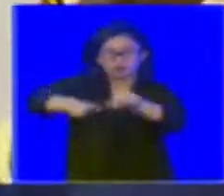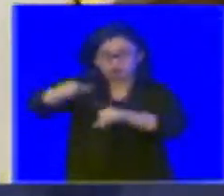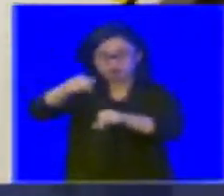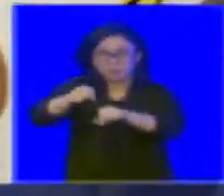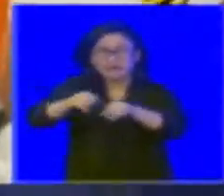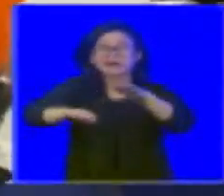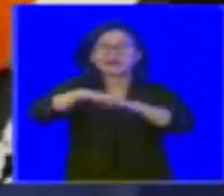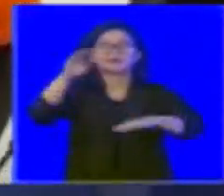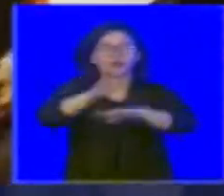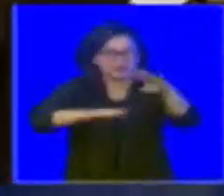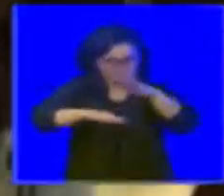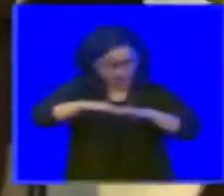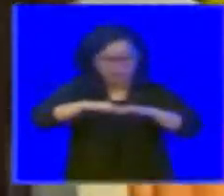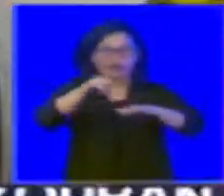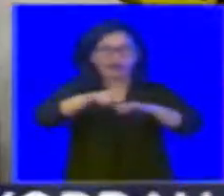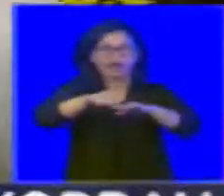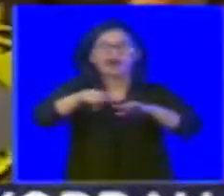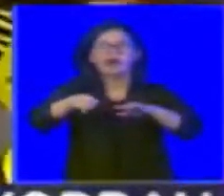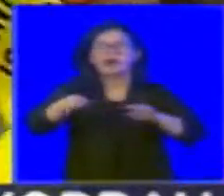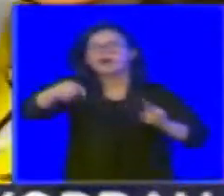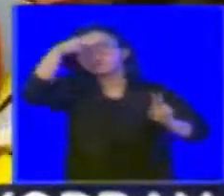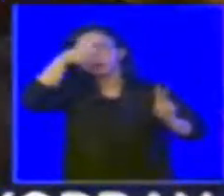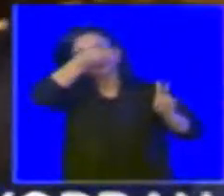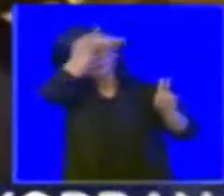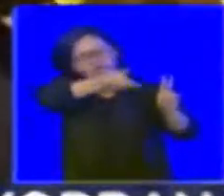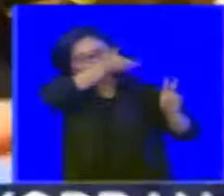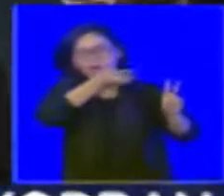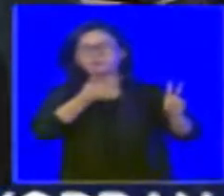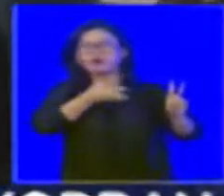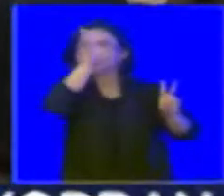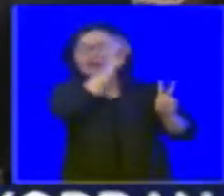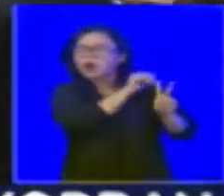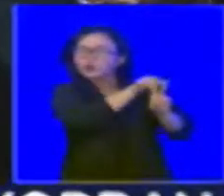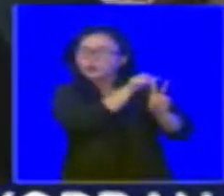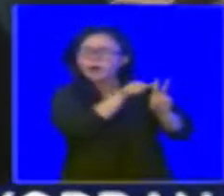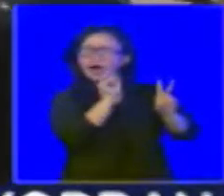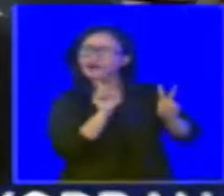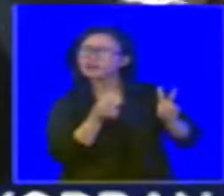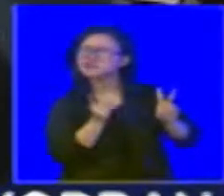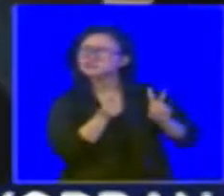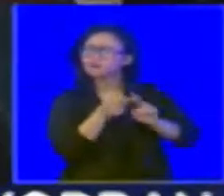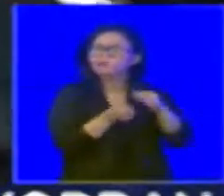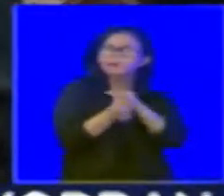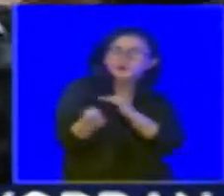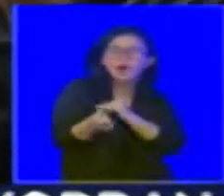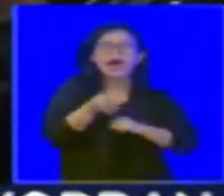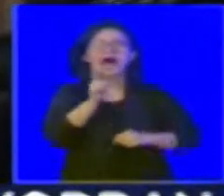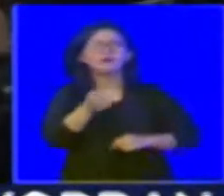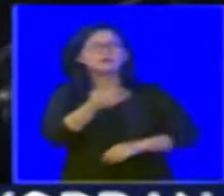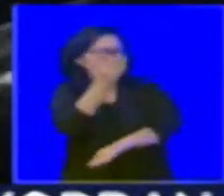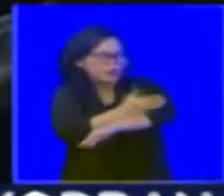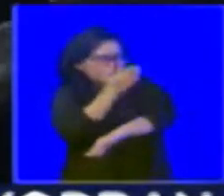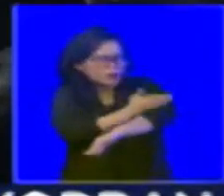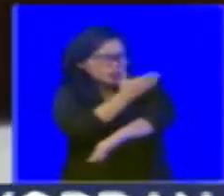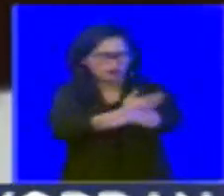Usai gelar rekonstruksi, penyidik akan mendalami kejiwaan kedua pelaku. Keduanya terlihat tenang saat melakukan pembunuhan yang